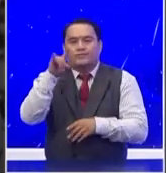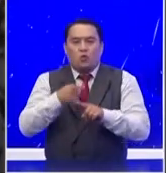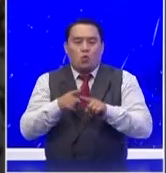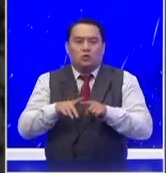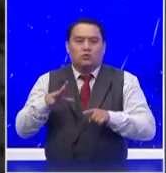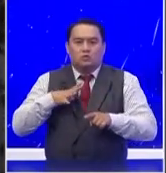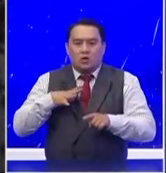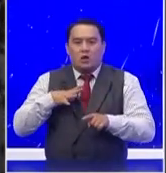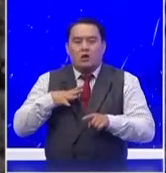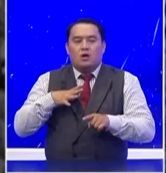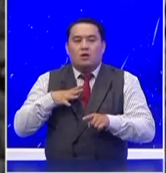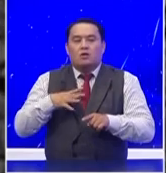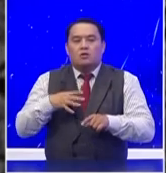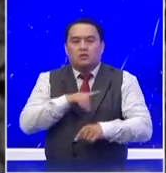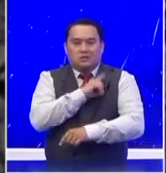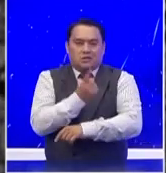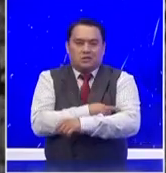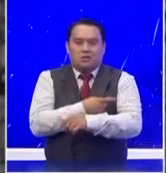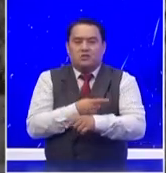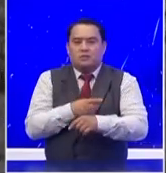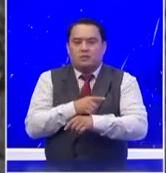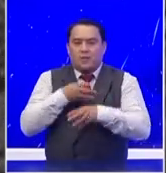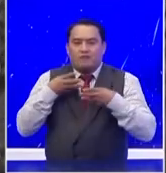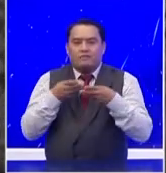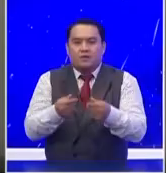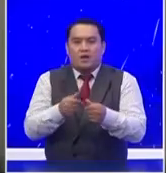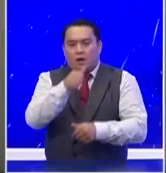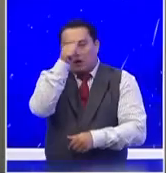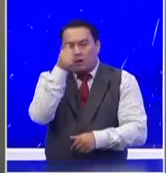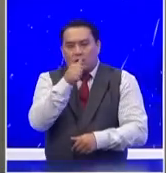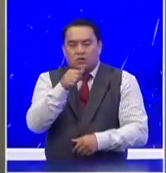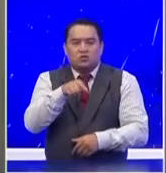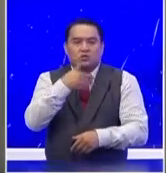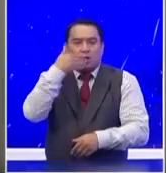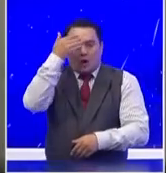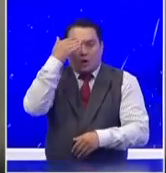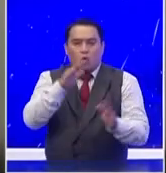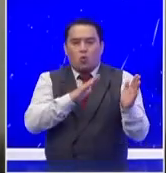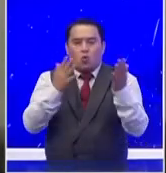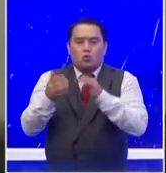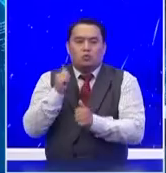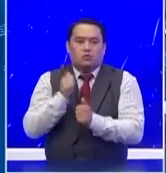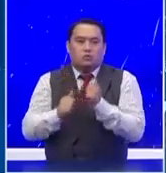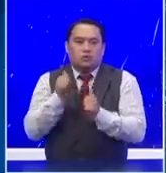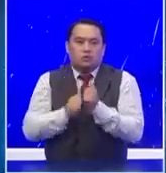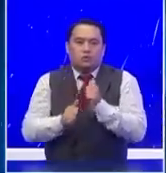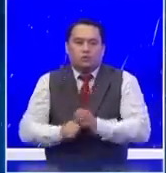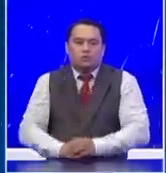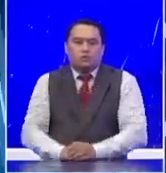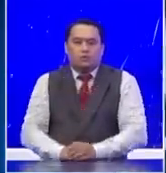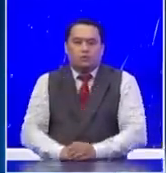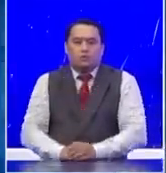айтуынша, өртті сөндіруге күшті жел кедергі болған. Жалпы Грекияда жаз айларында орманның өртенуі жиі болады. Топтаманы